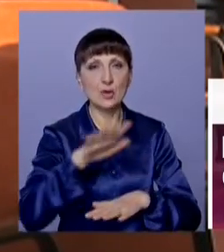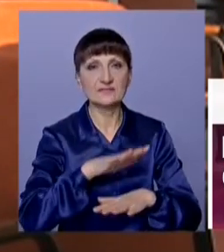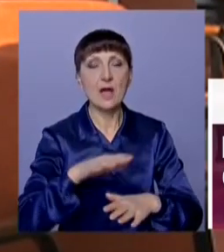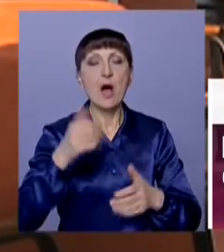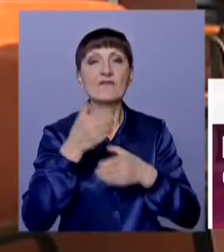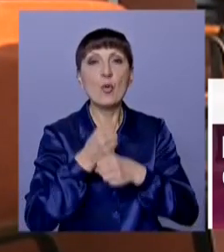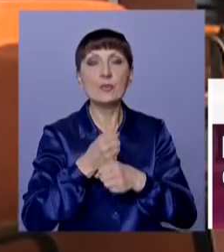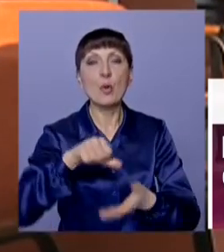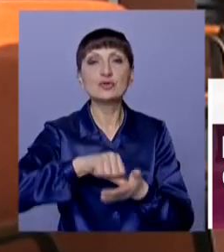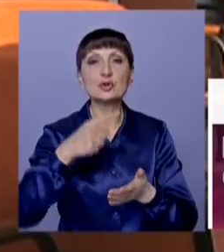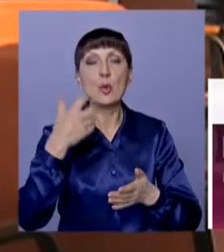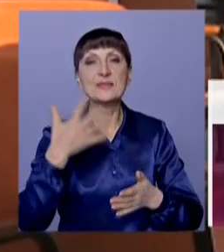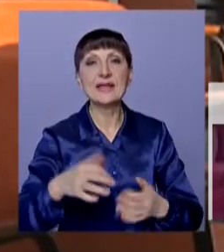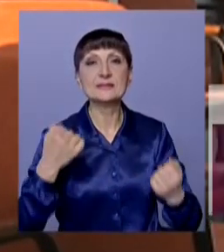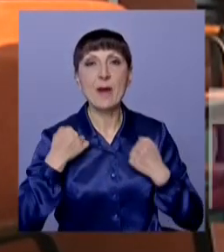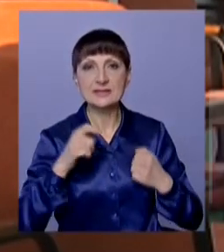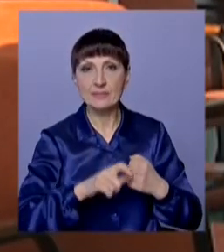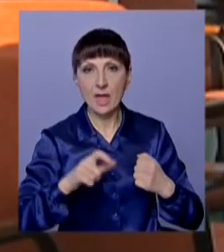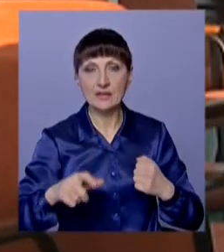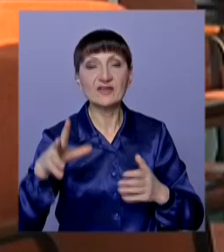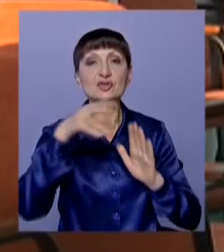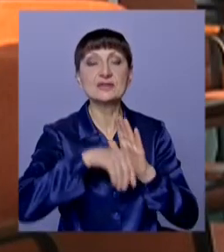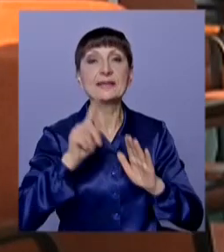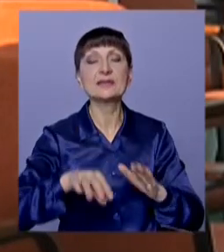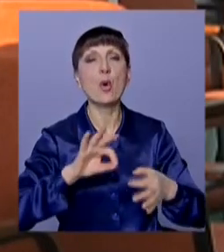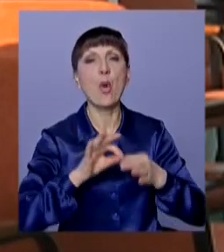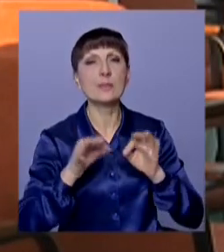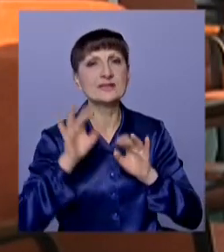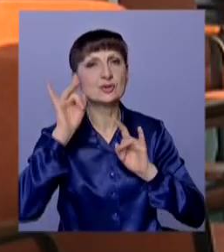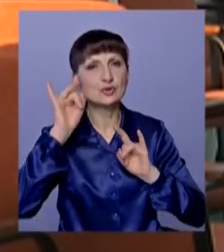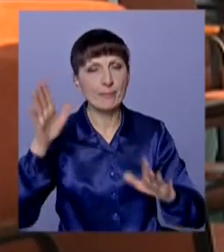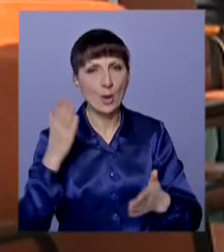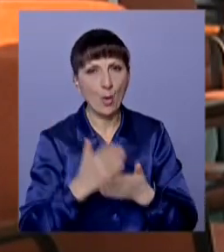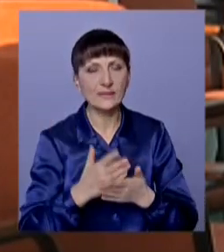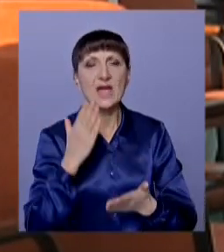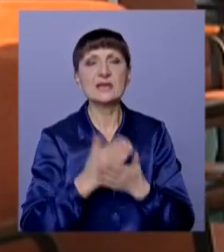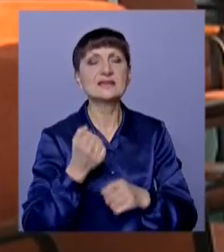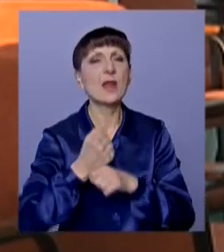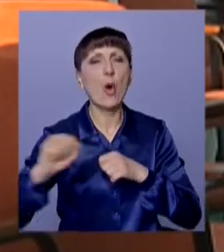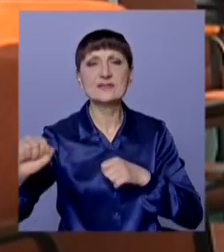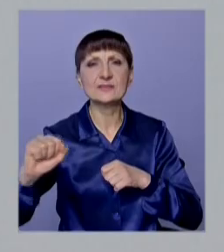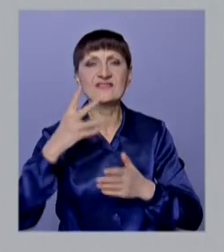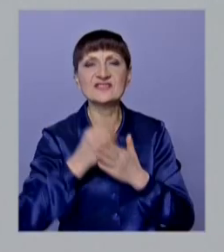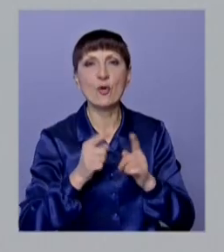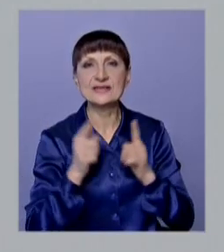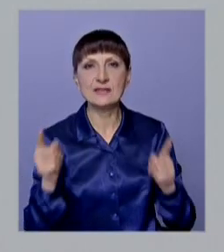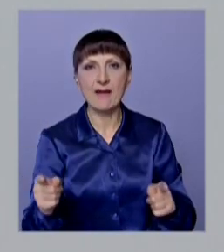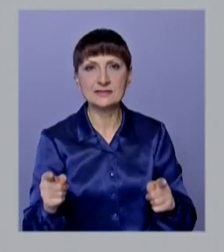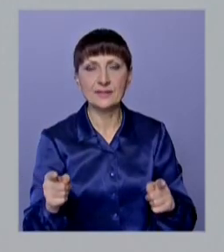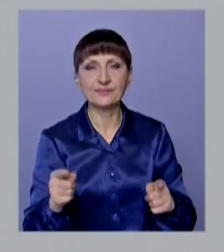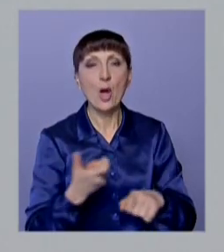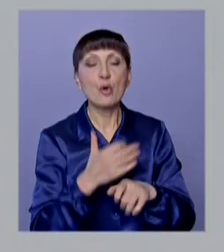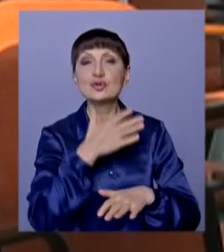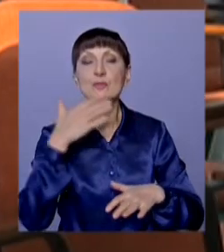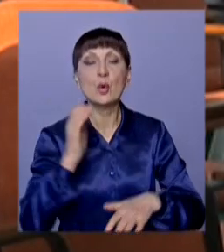участвуют более 150 спортсменов, в их числе есть олимпийские чемпионы, есть рекордсмены в своих дистанциях. Очень